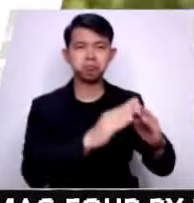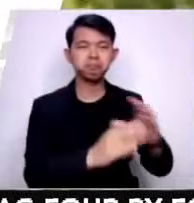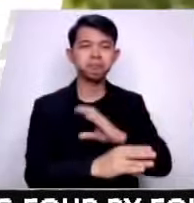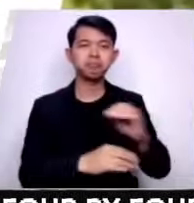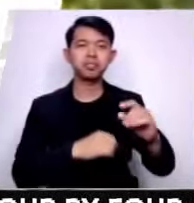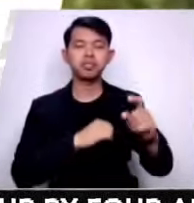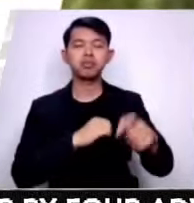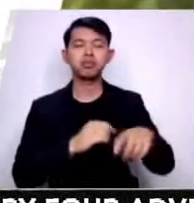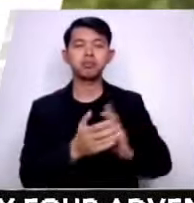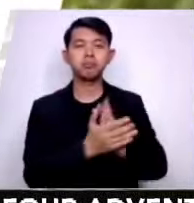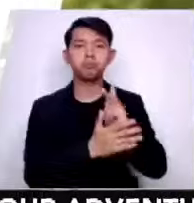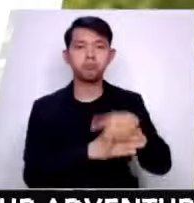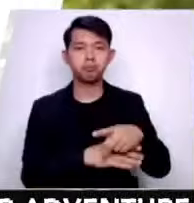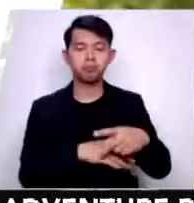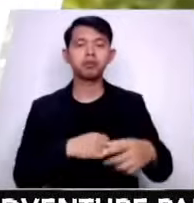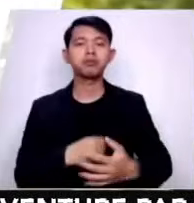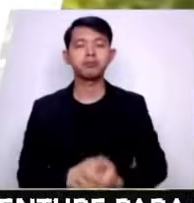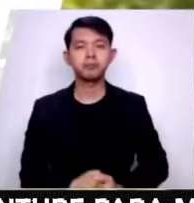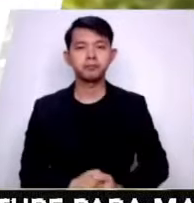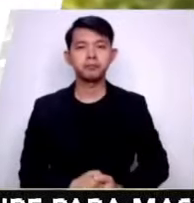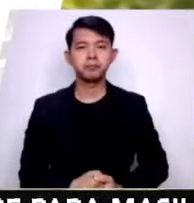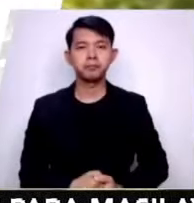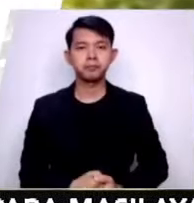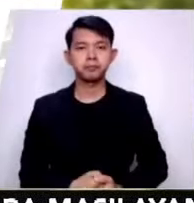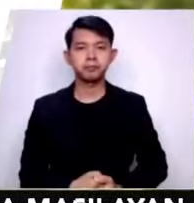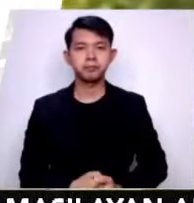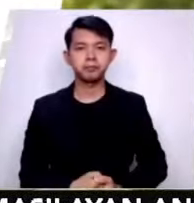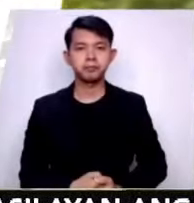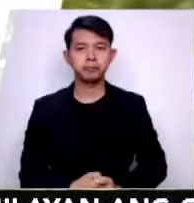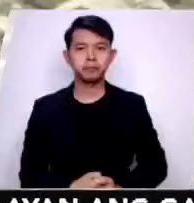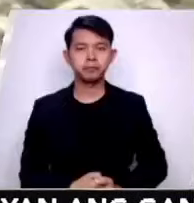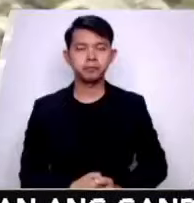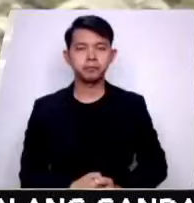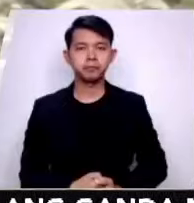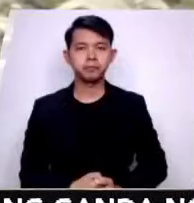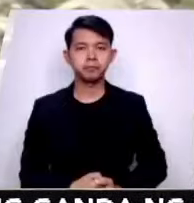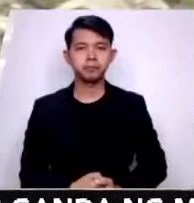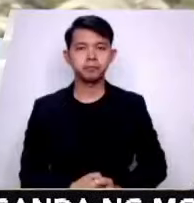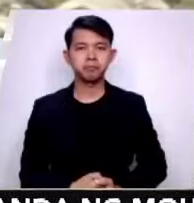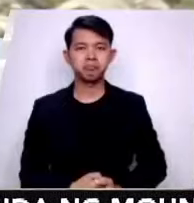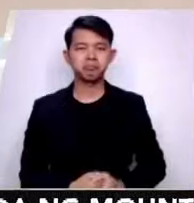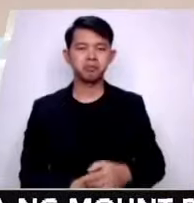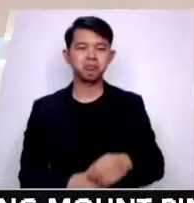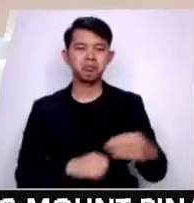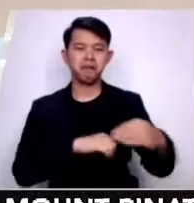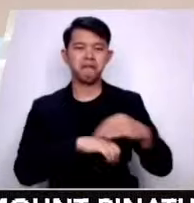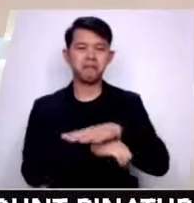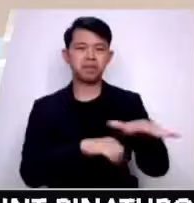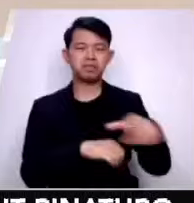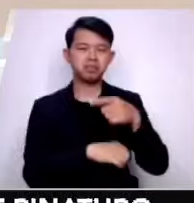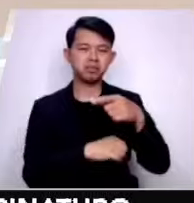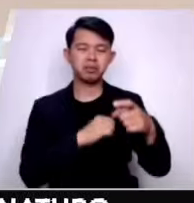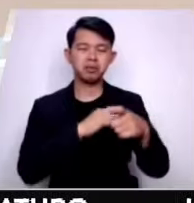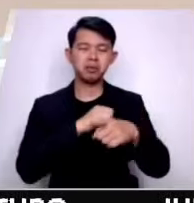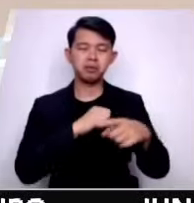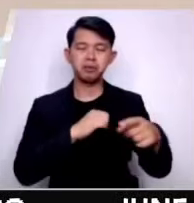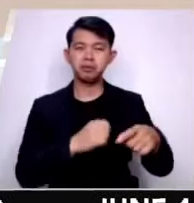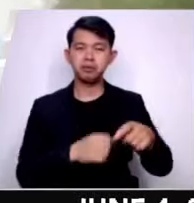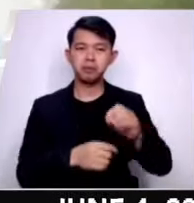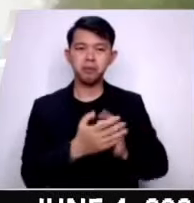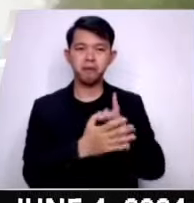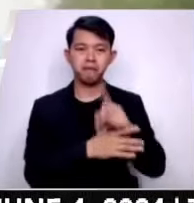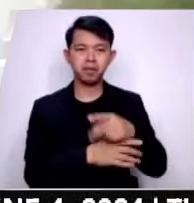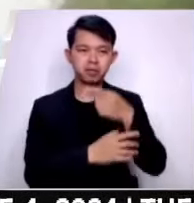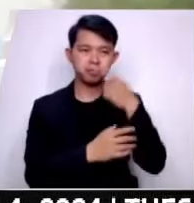na yung tapok sa ano, sa vulkan. Ayon sa mga residente, makati sa balat ang abo